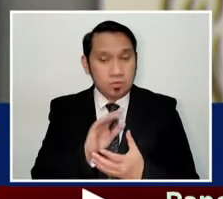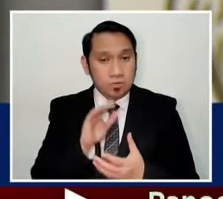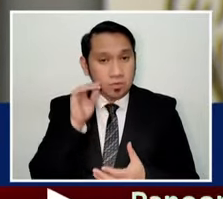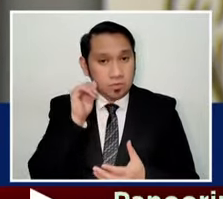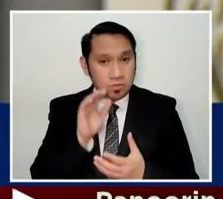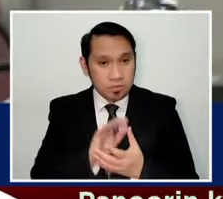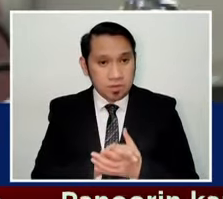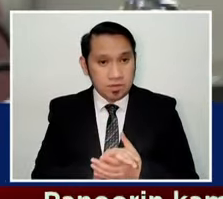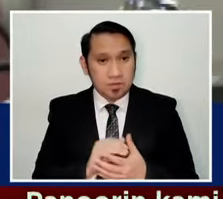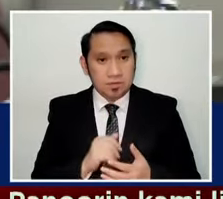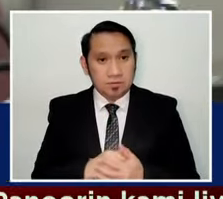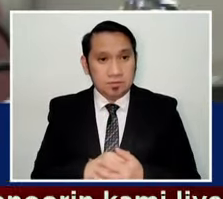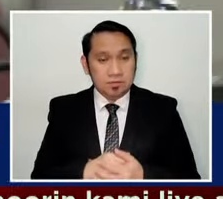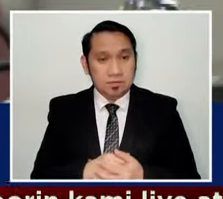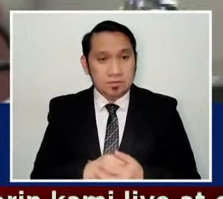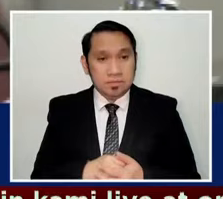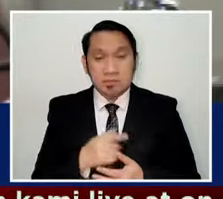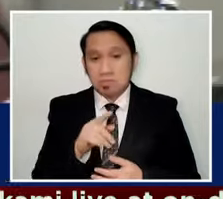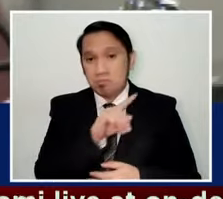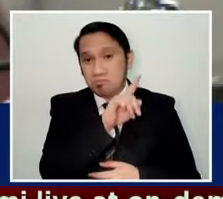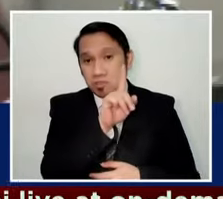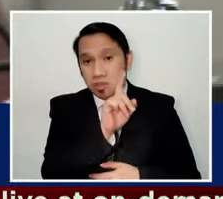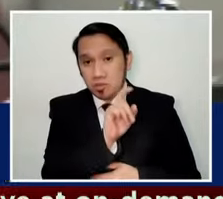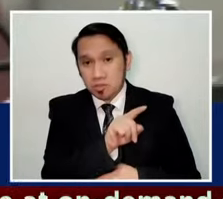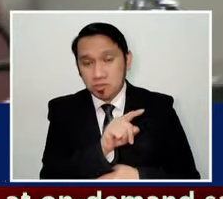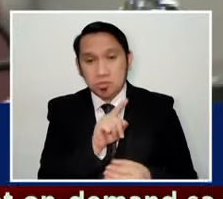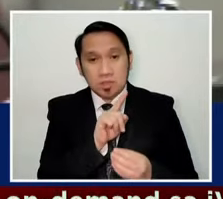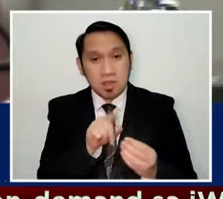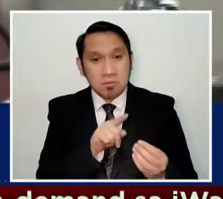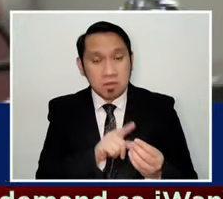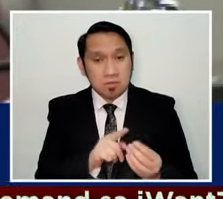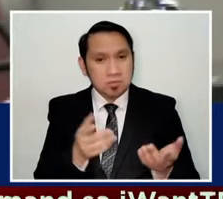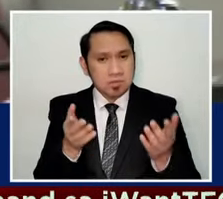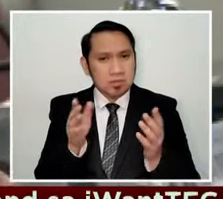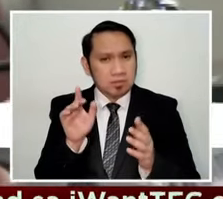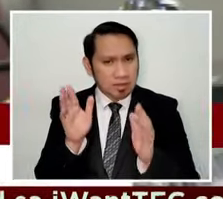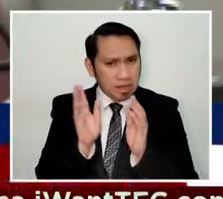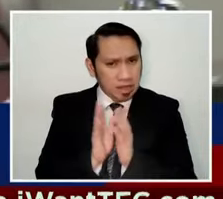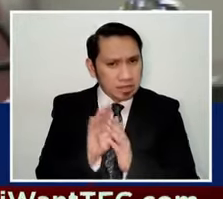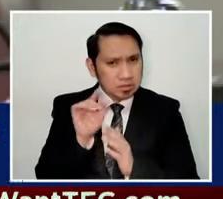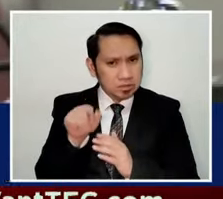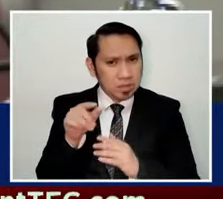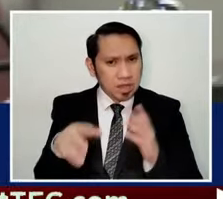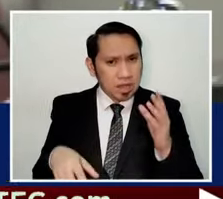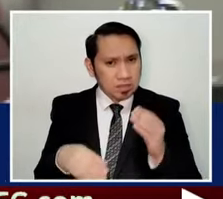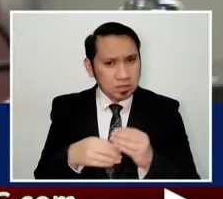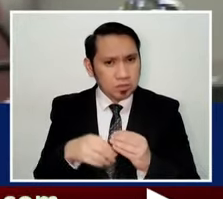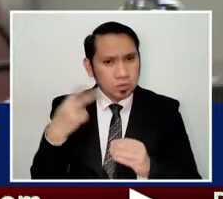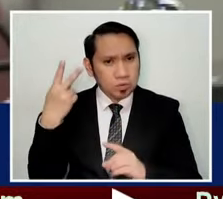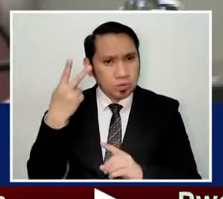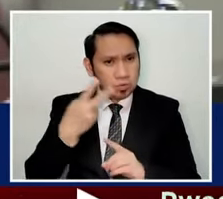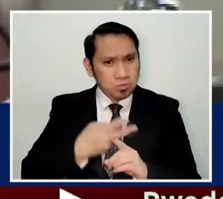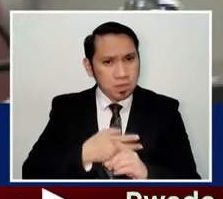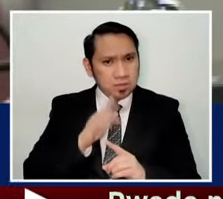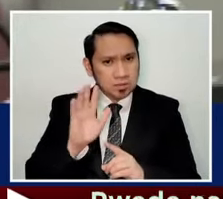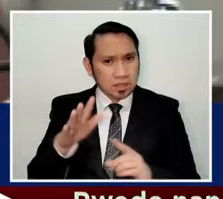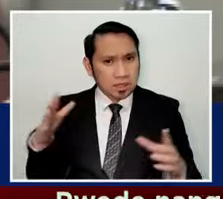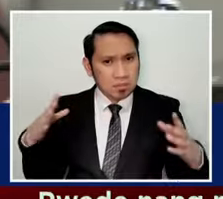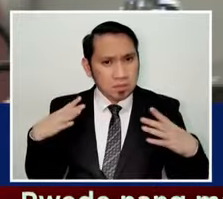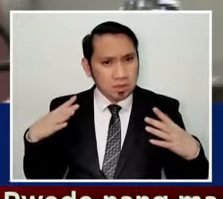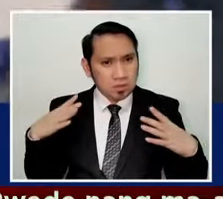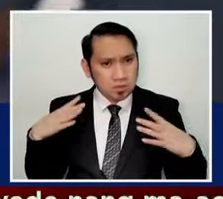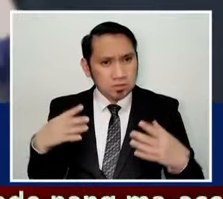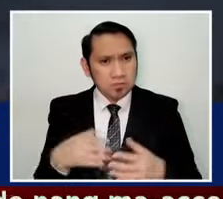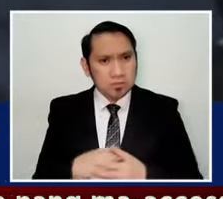Mayor Janis Degamo. Kinwestiyon ni Mayor Janis ang hiling ng kongresista na dagdag na 2 buwan sa kanyang leave of absence sa